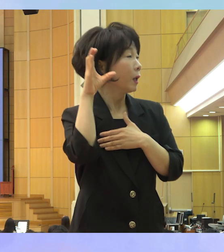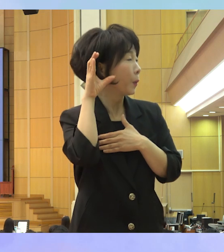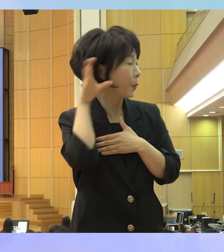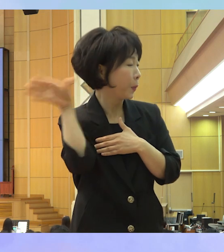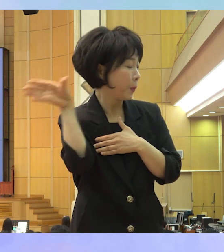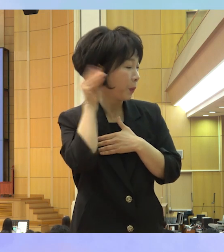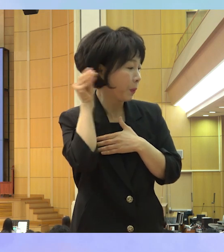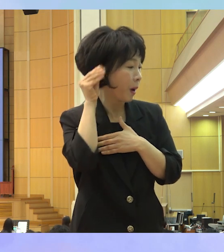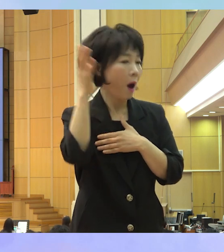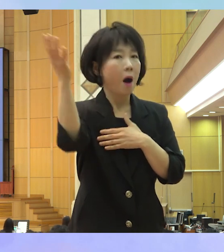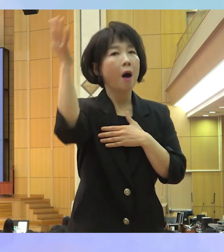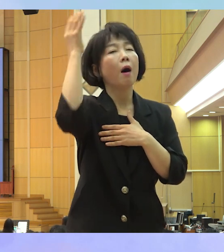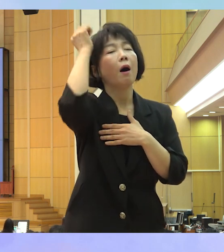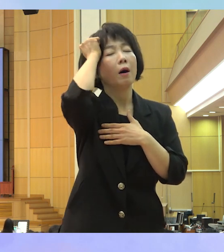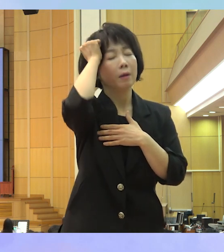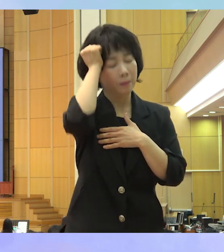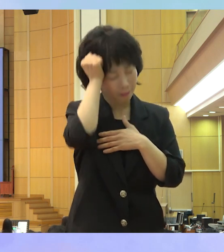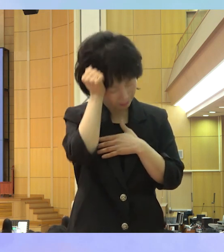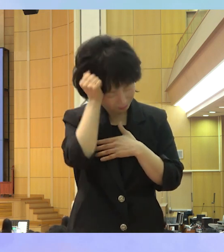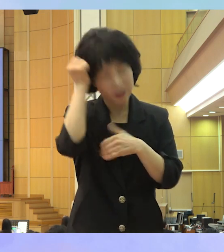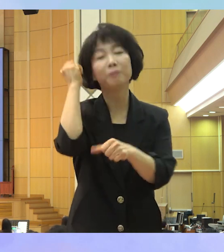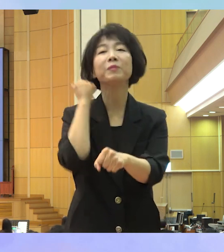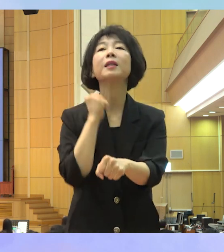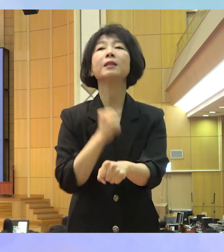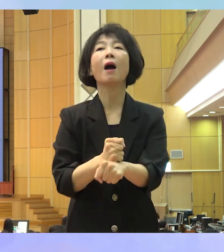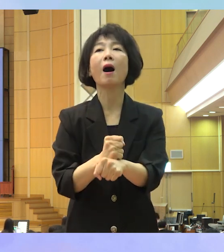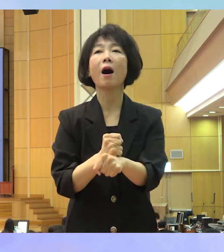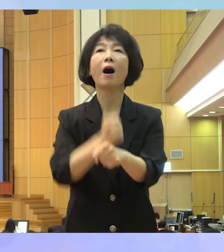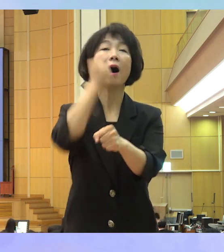소리 귀에